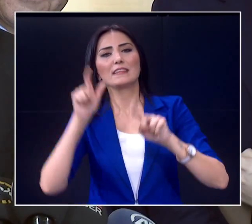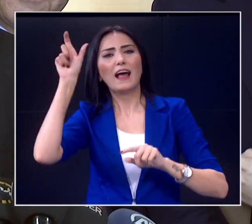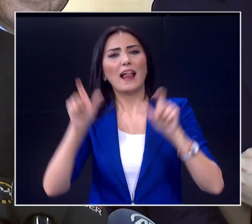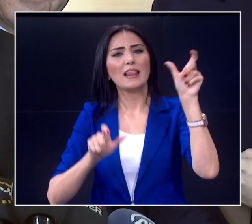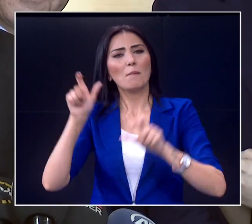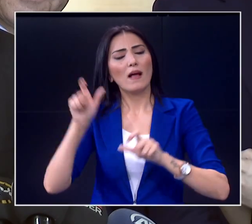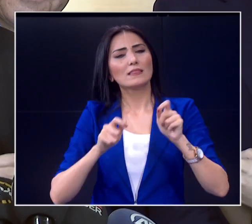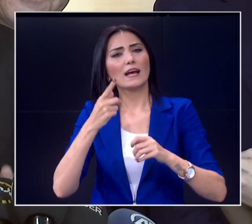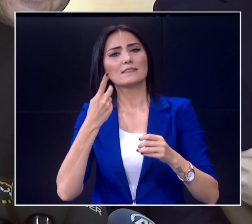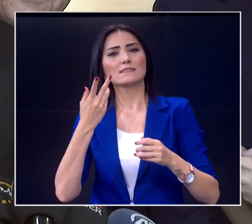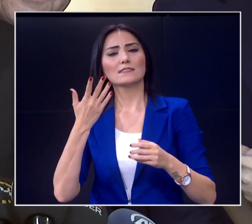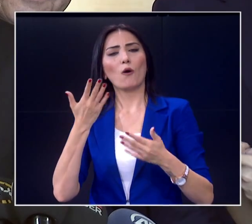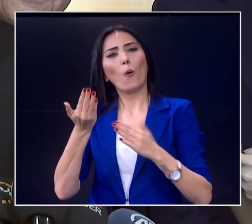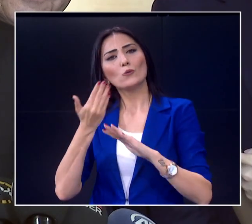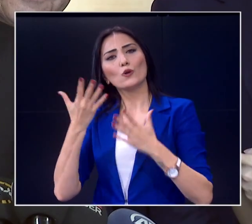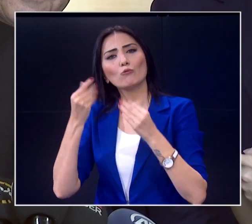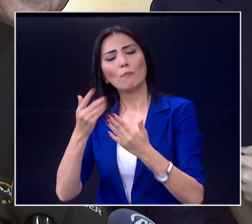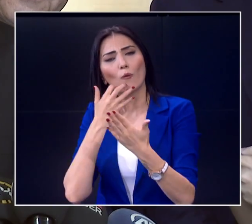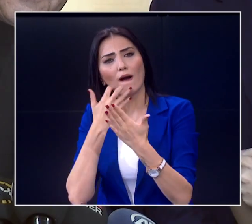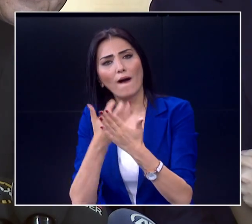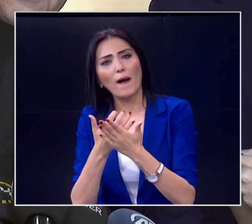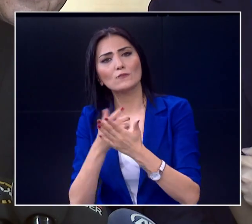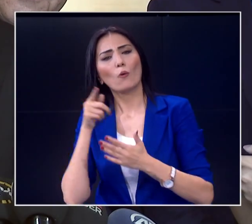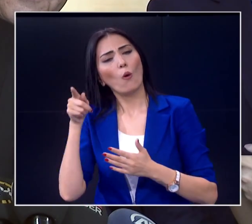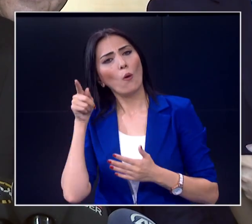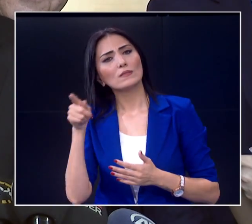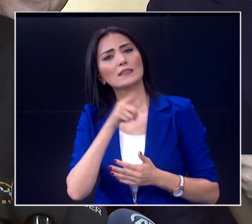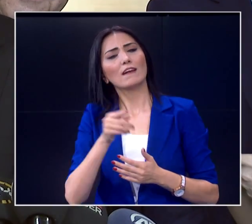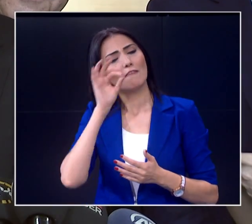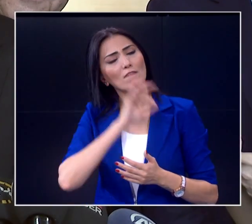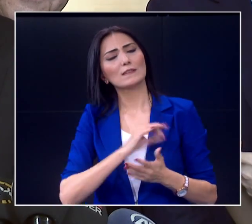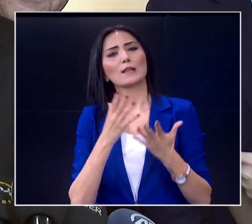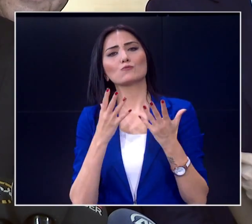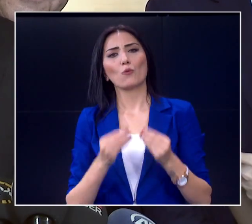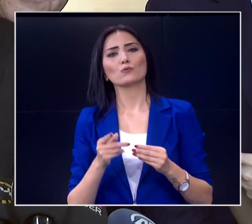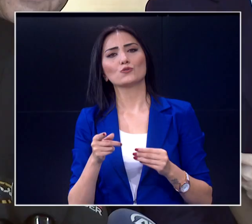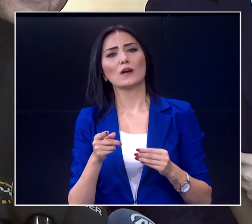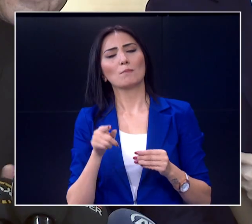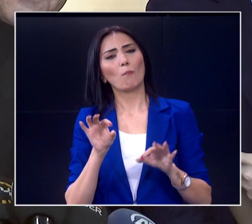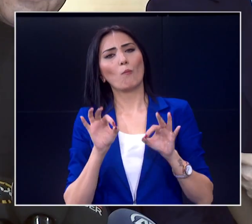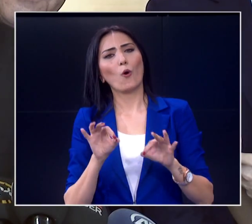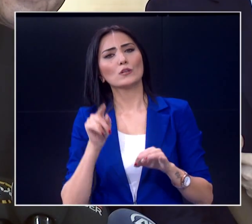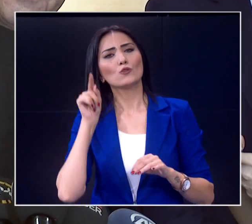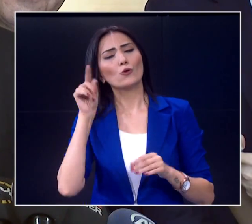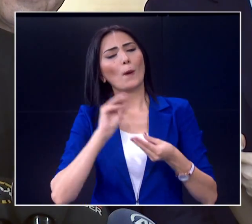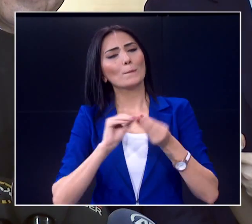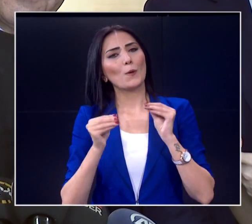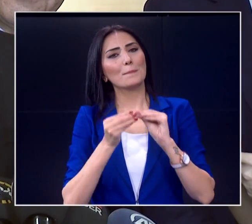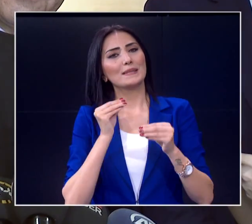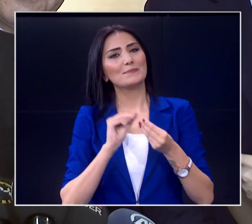istihdam edilecek. Öncelikli olarak bu kadrolardan onlar yararlanmış olacak. Böylece oradaki sorun